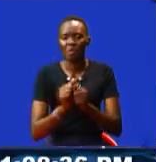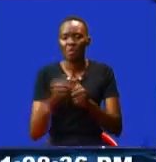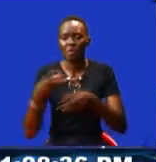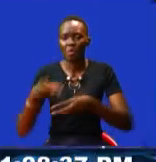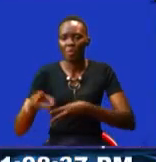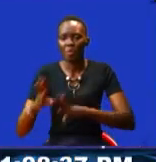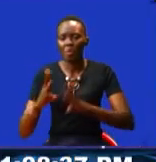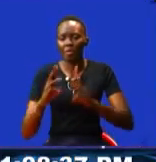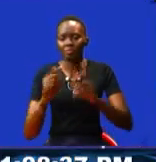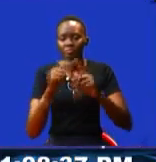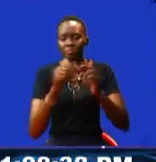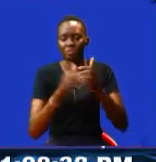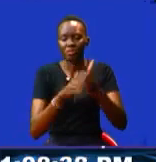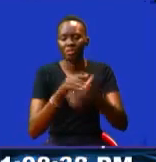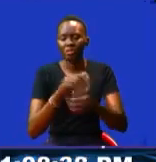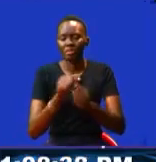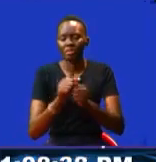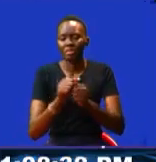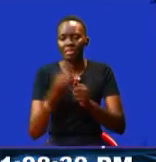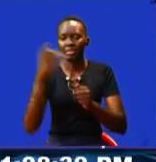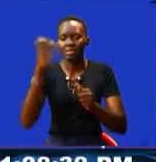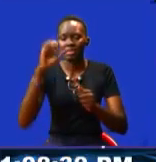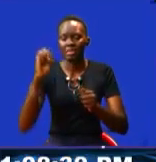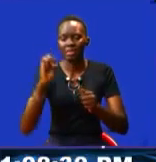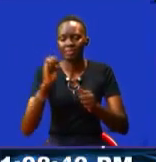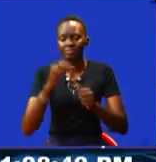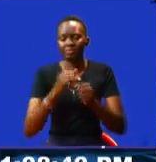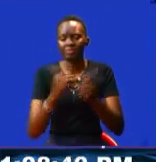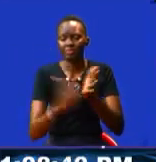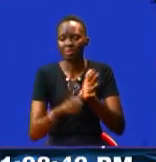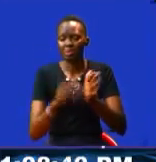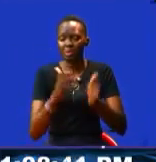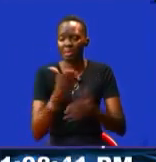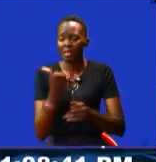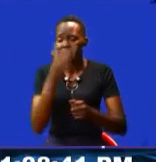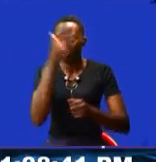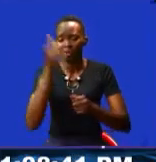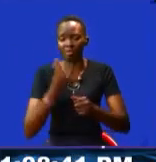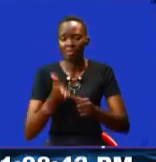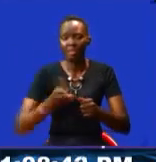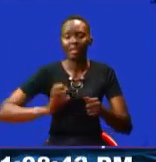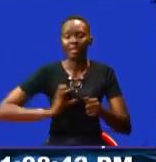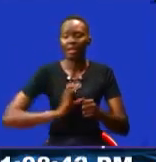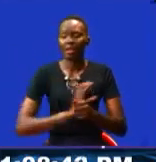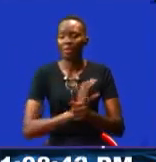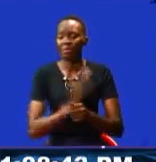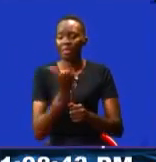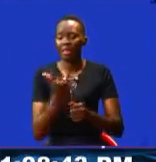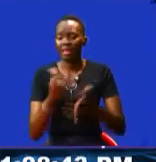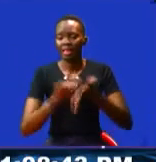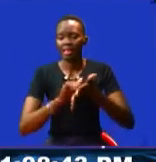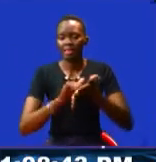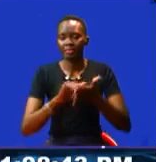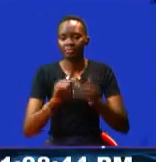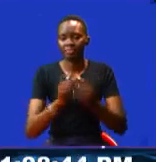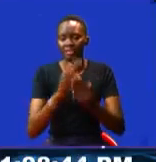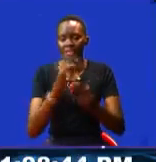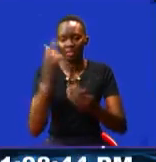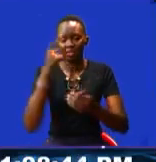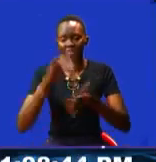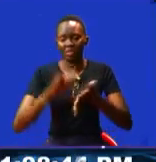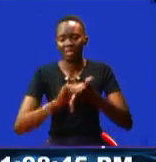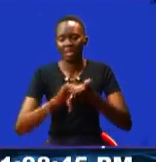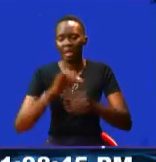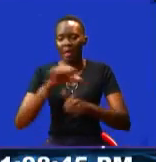ya usimamizi katika JSS ni makosa makubwa sana kwa sababu kuna ile kamati ambayo inashughulikia tu na mambo ya JSS.